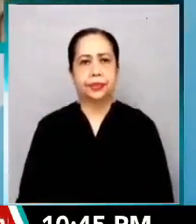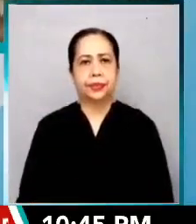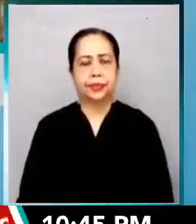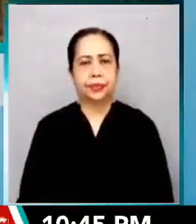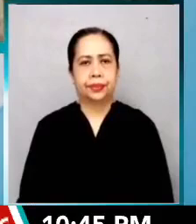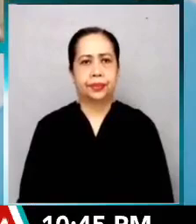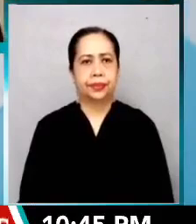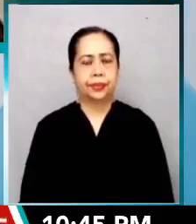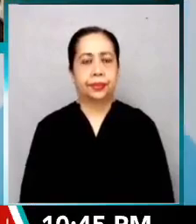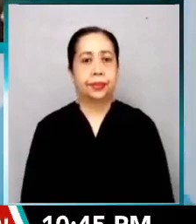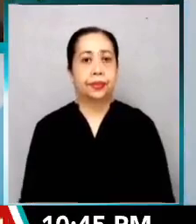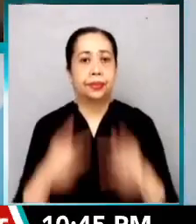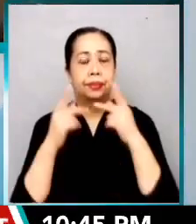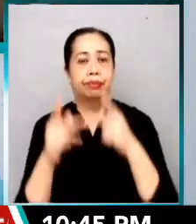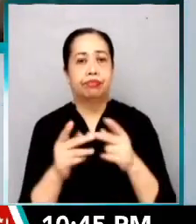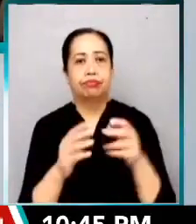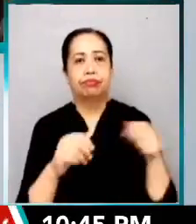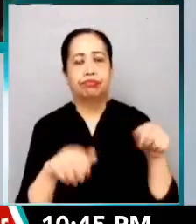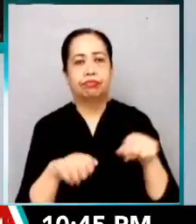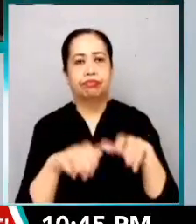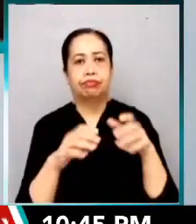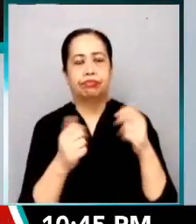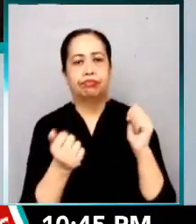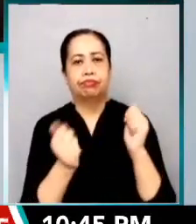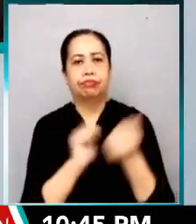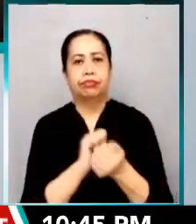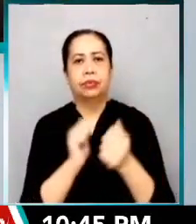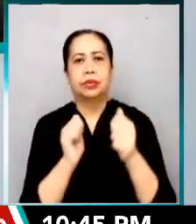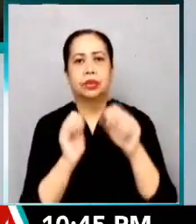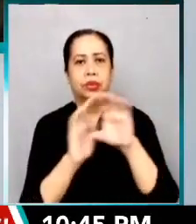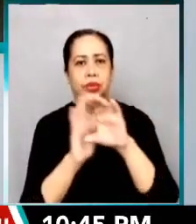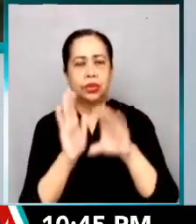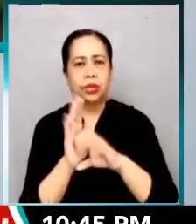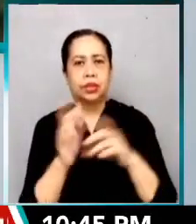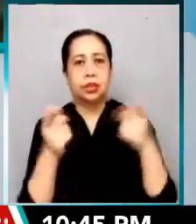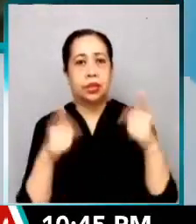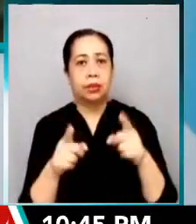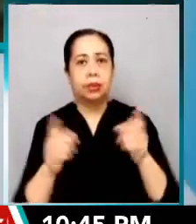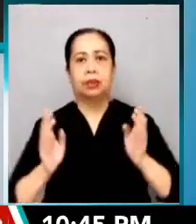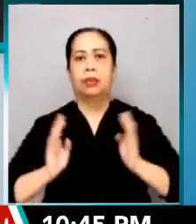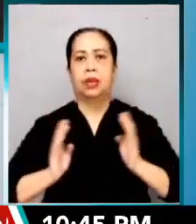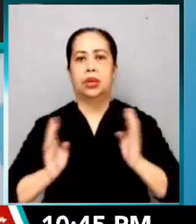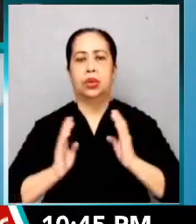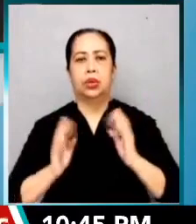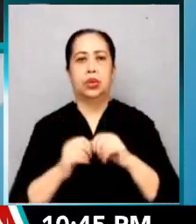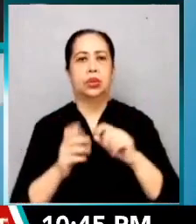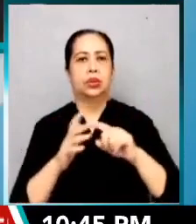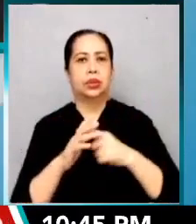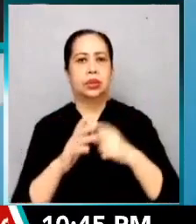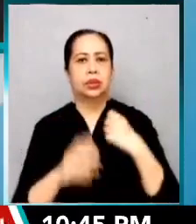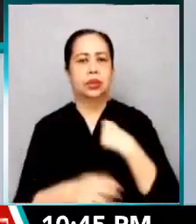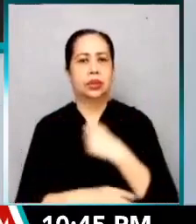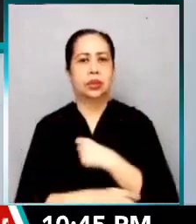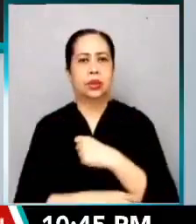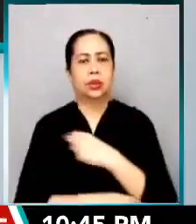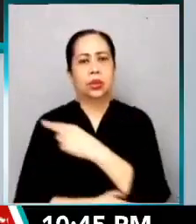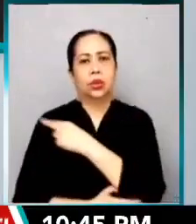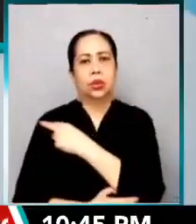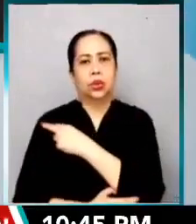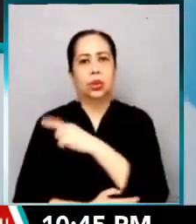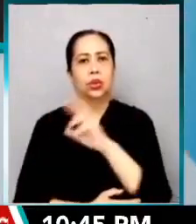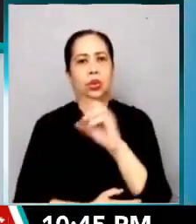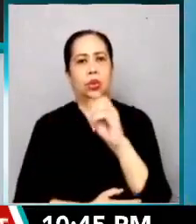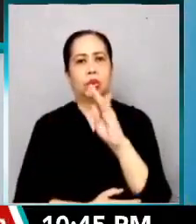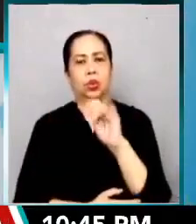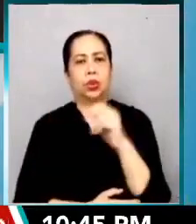Public hearing ukol sa charter change, ginanap sa Baguio City. Pinangunahan yan ni Senator Robin Padilla, chairperson